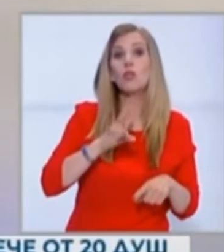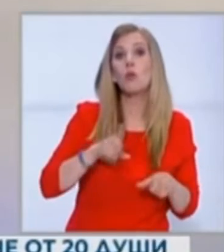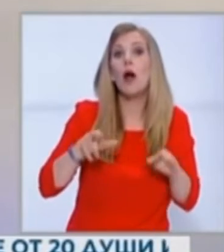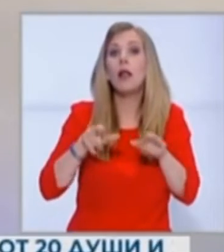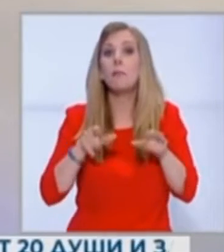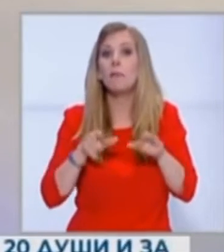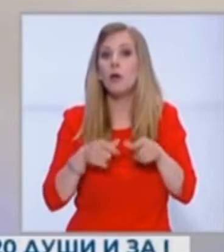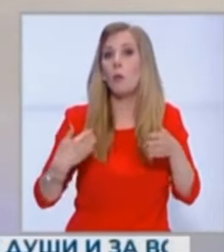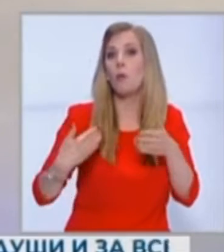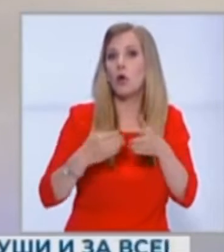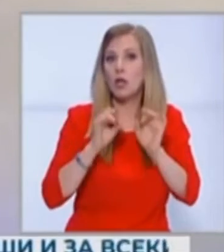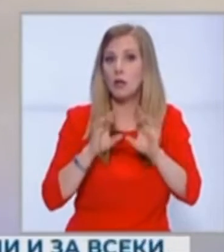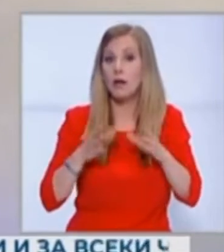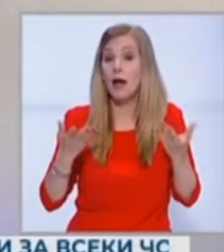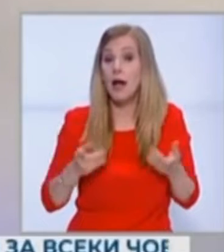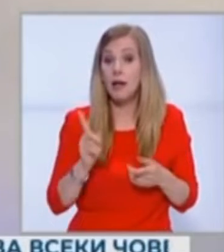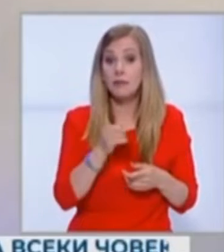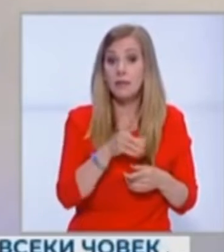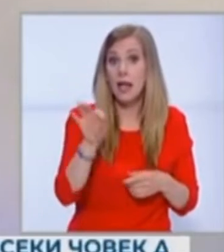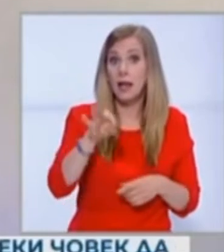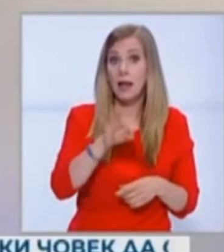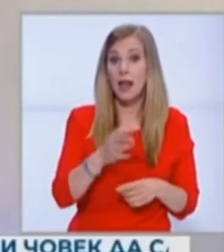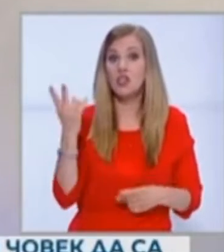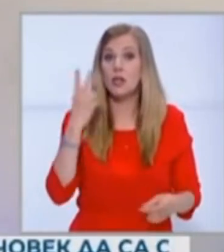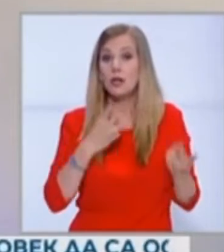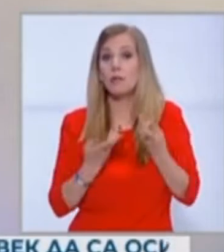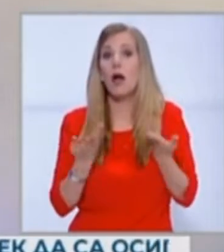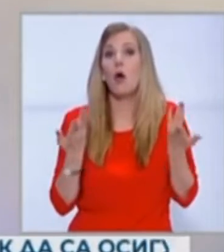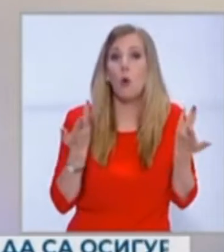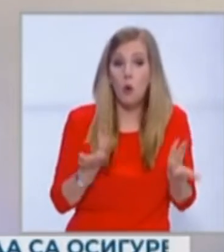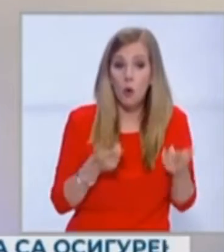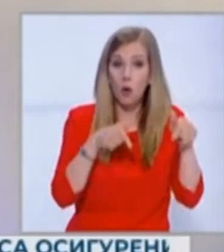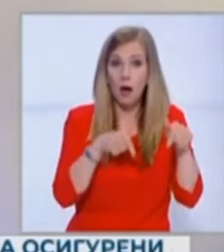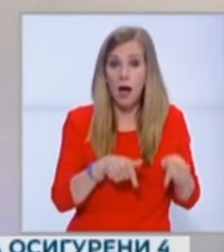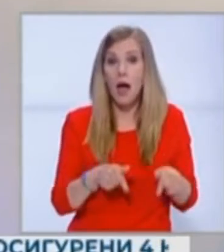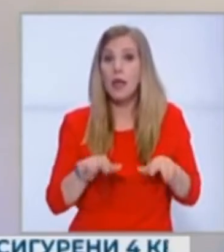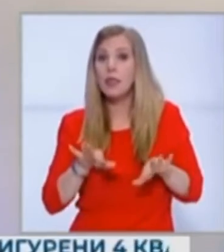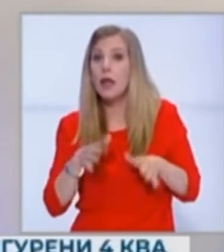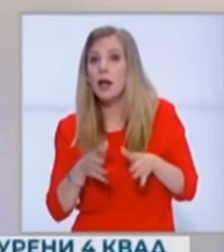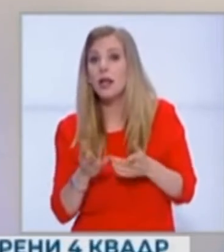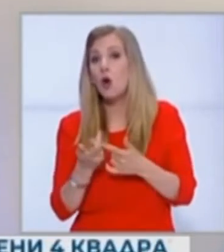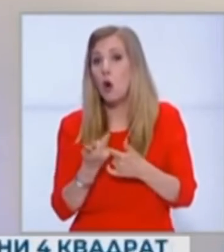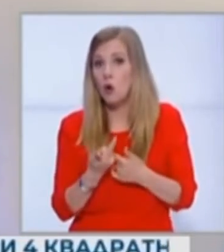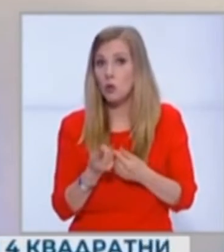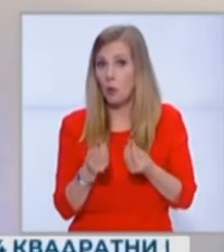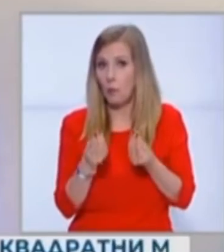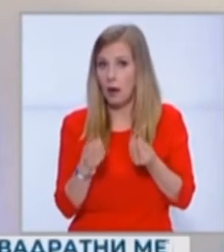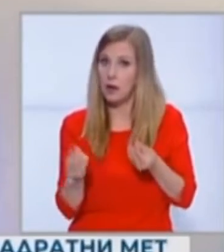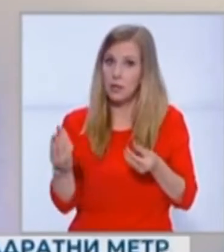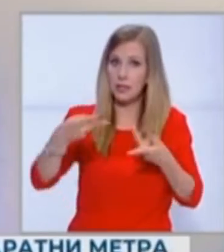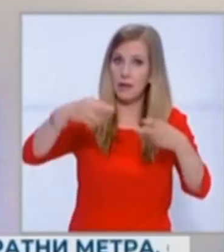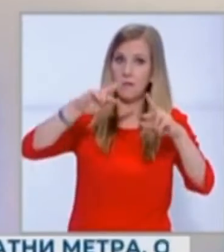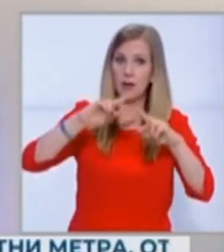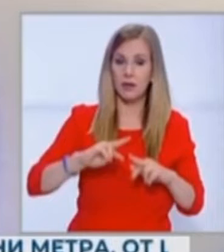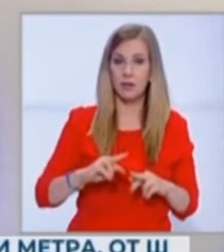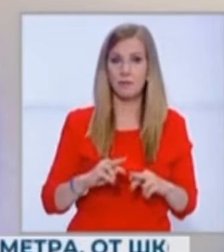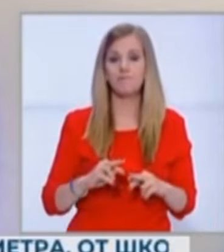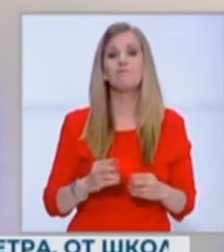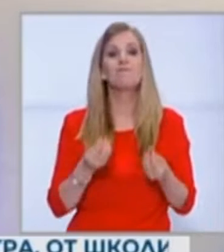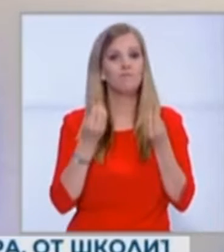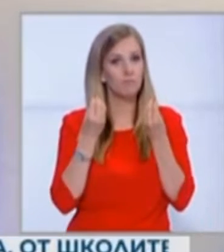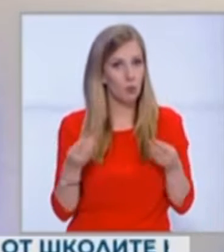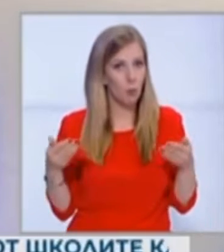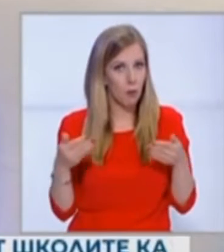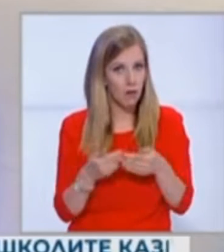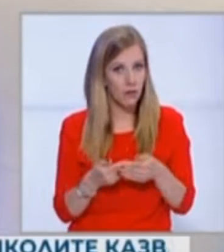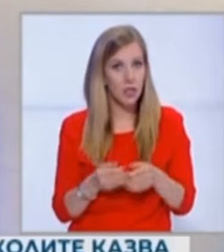Здравей! Как всеки клиент ще може да разбере кога, дали и колко от парите му са върнати? Добър вечер! Както стана ясно,